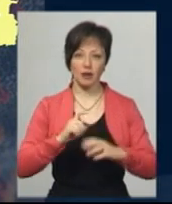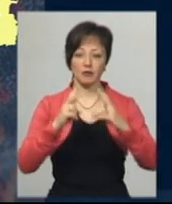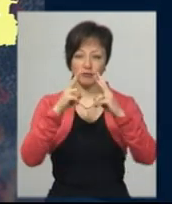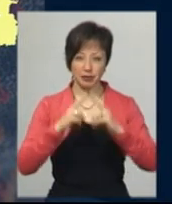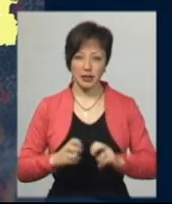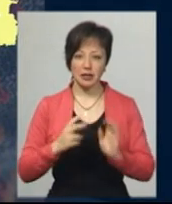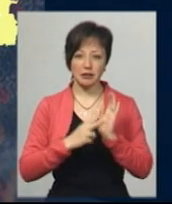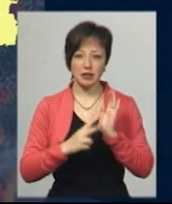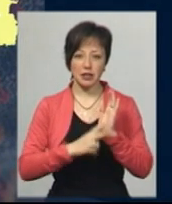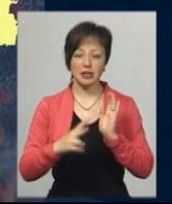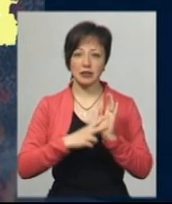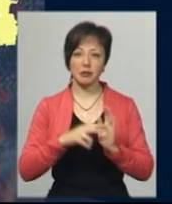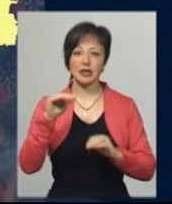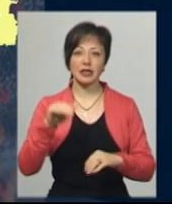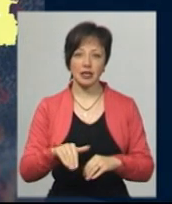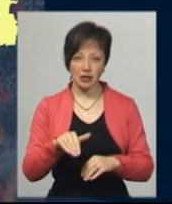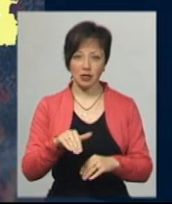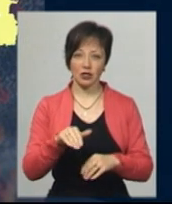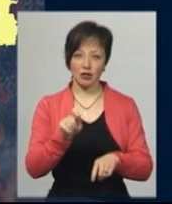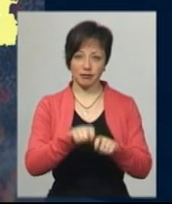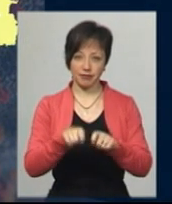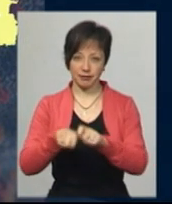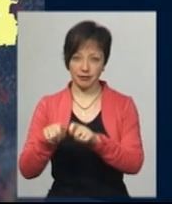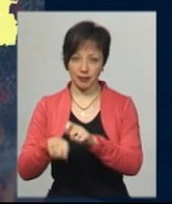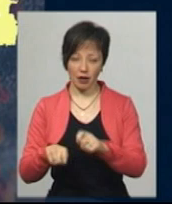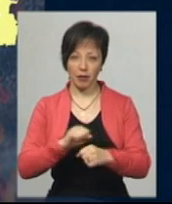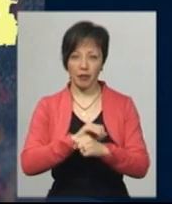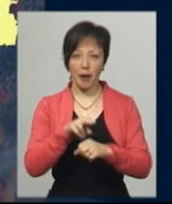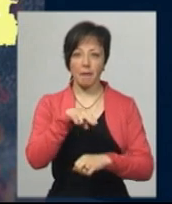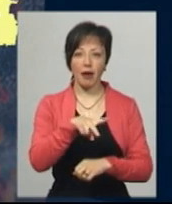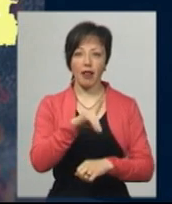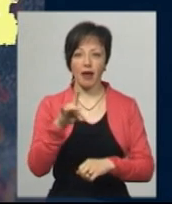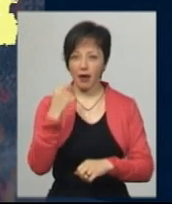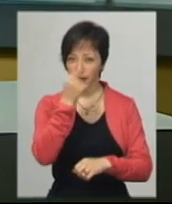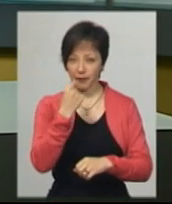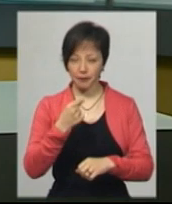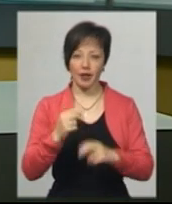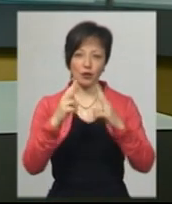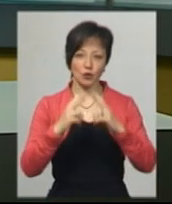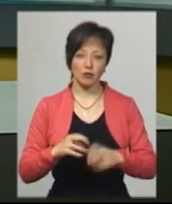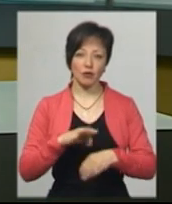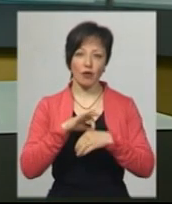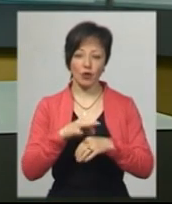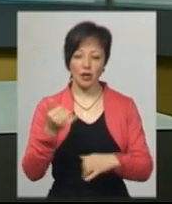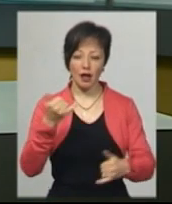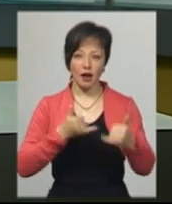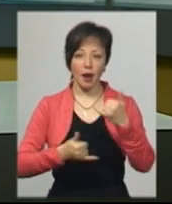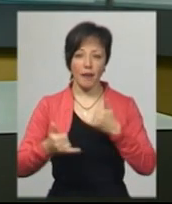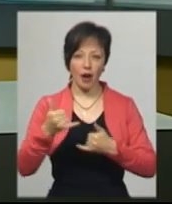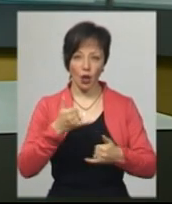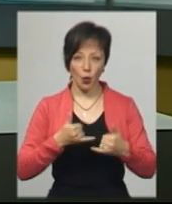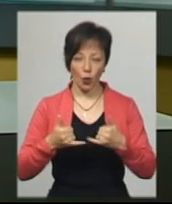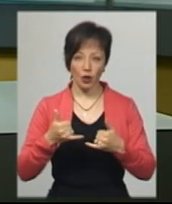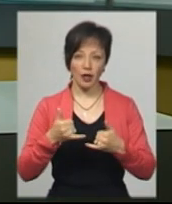520 зразків на нову коронавірусну інфекцію методом ПЛР. Дослідження проводилися вірусологічною референс